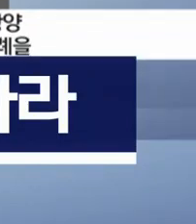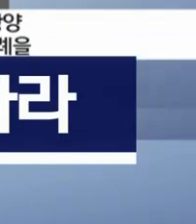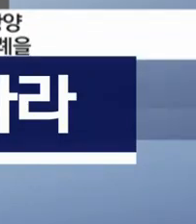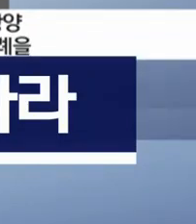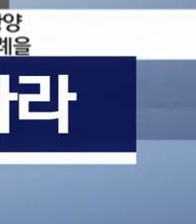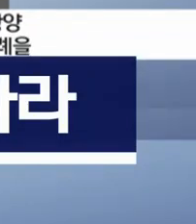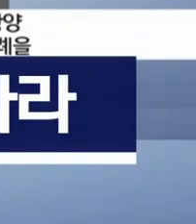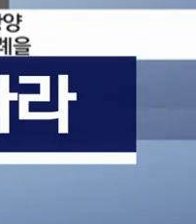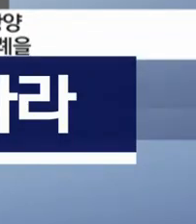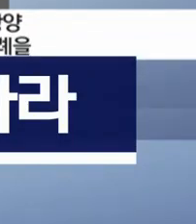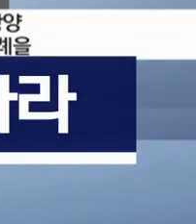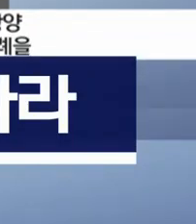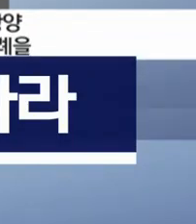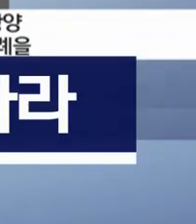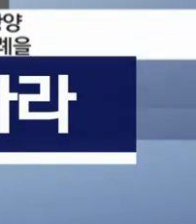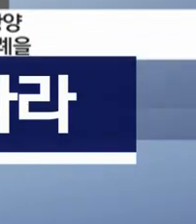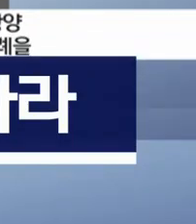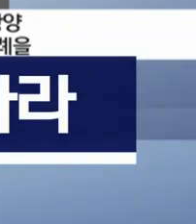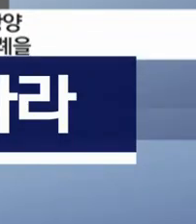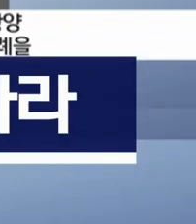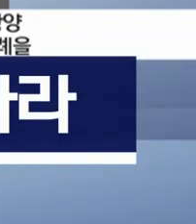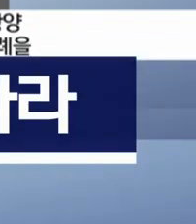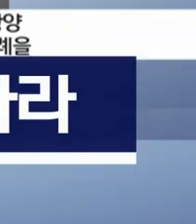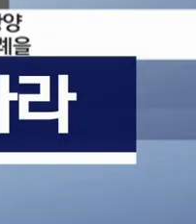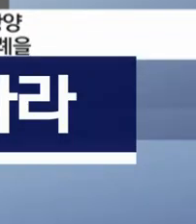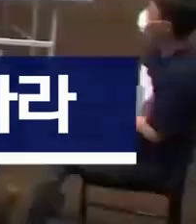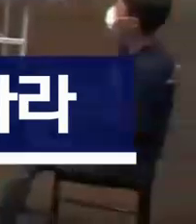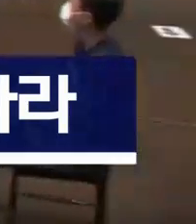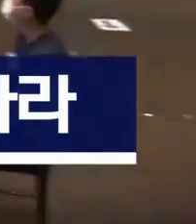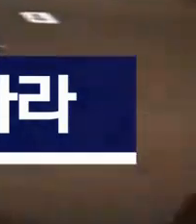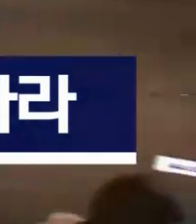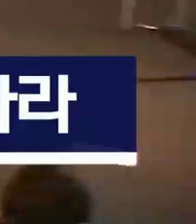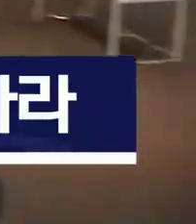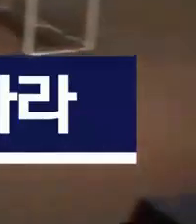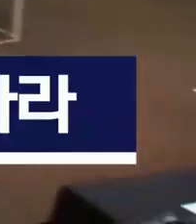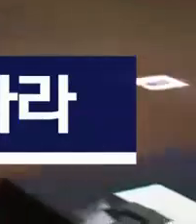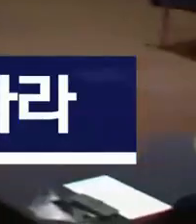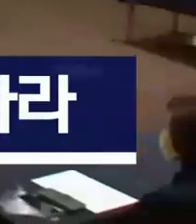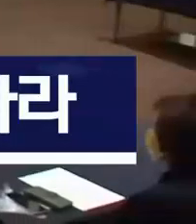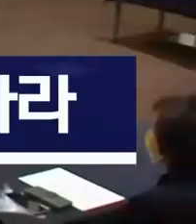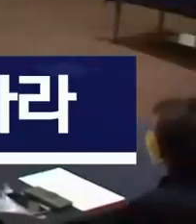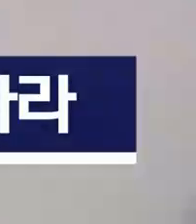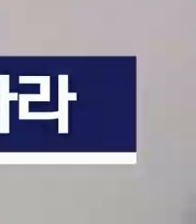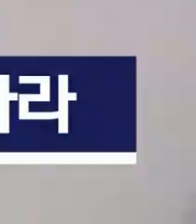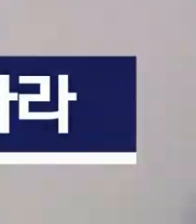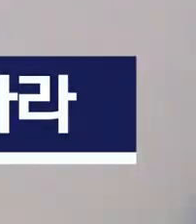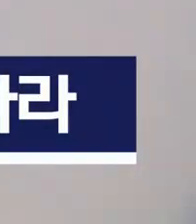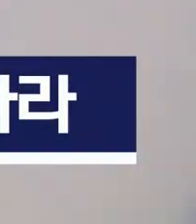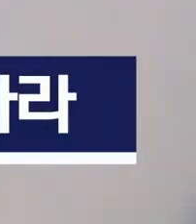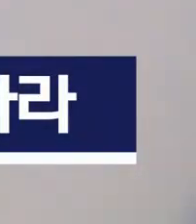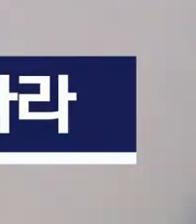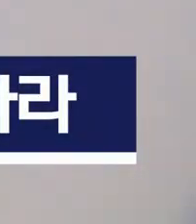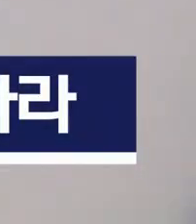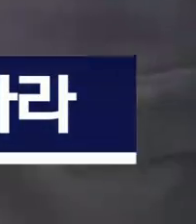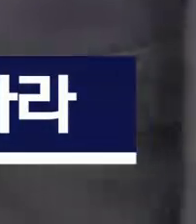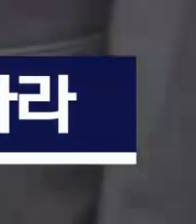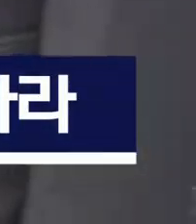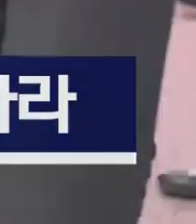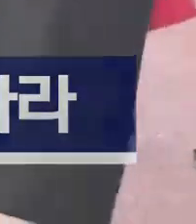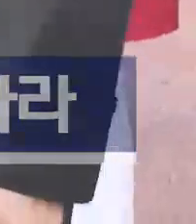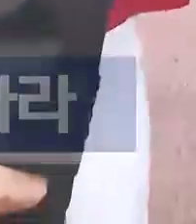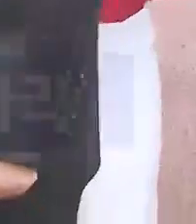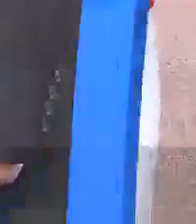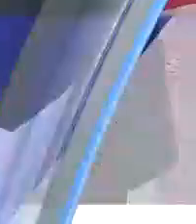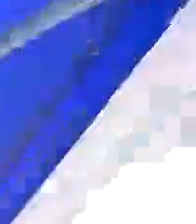표심이 20에서 40%로 높게 나타났습니다. 총선 승리를 위해서는 향후 부동층을 어떻게 공략하느냐가 관건이